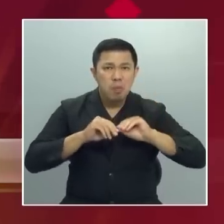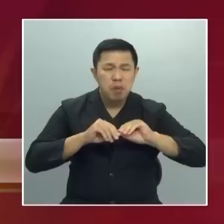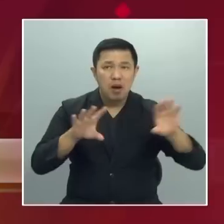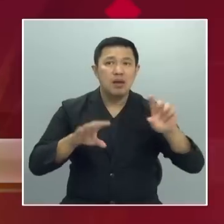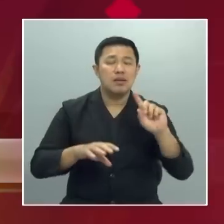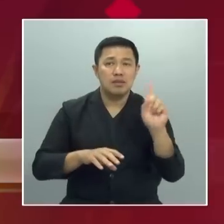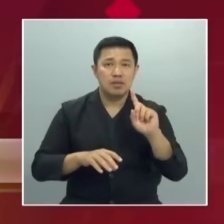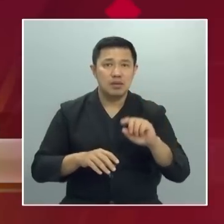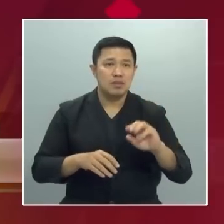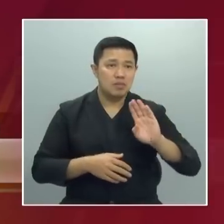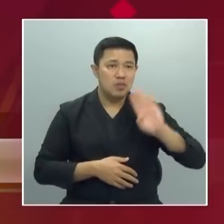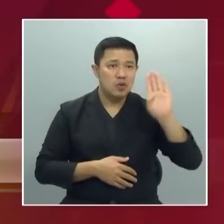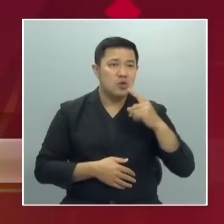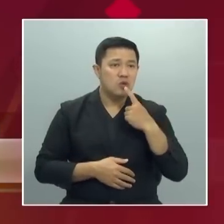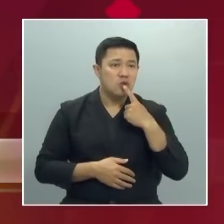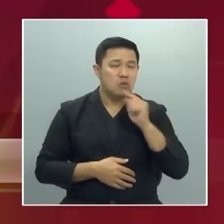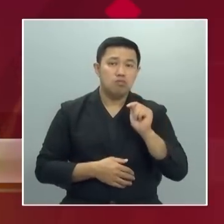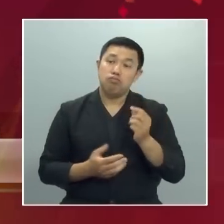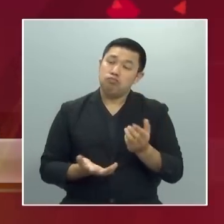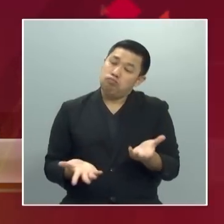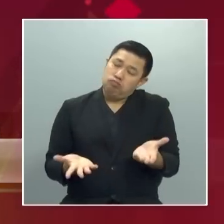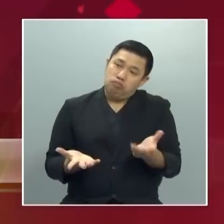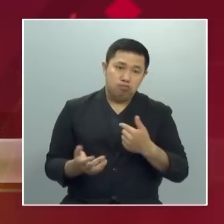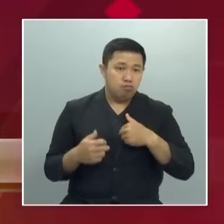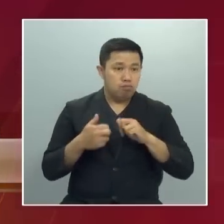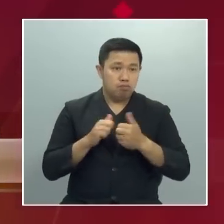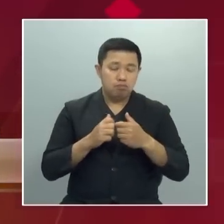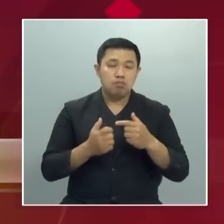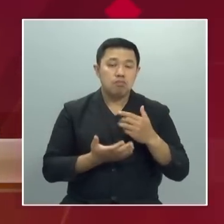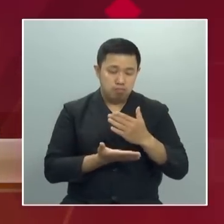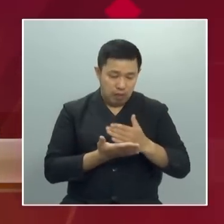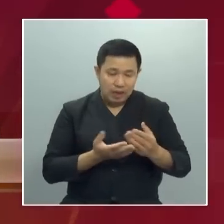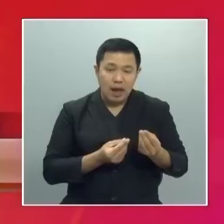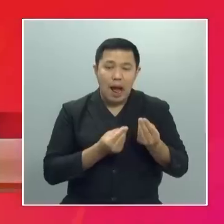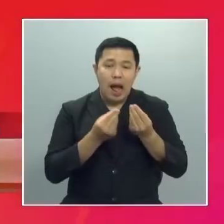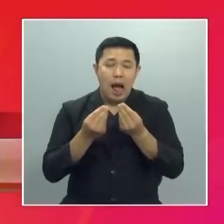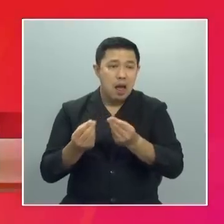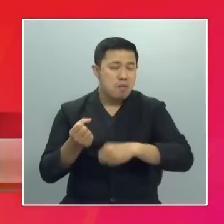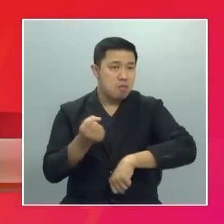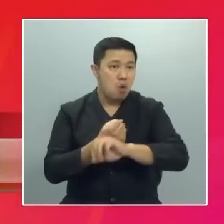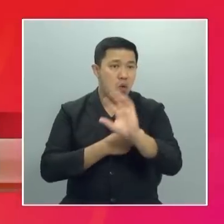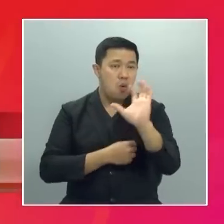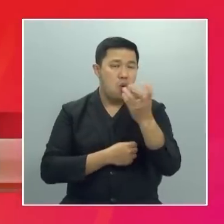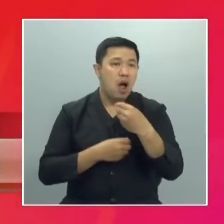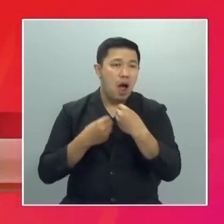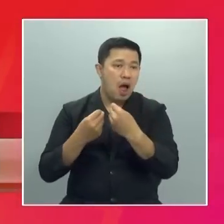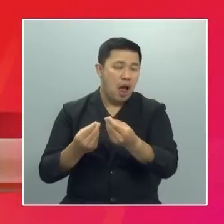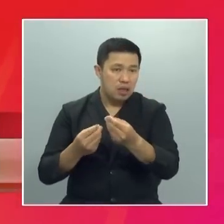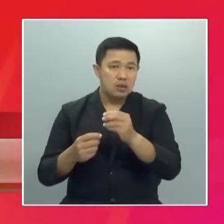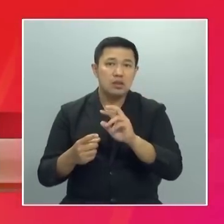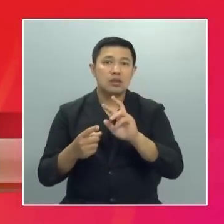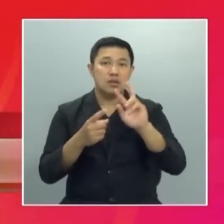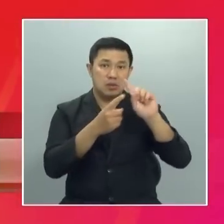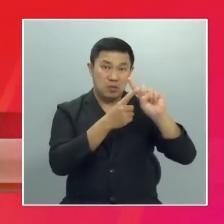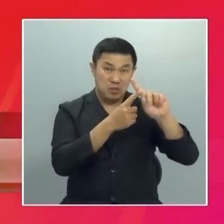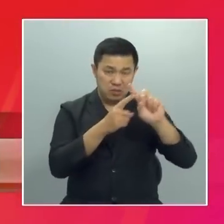กลุ่มโชคไม่ขัดข้องฟันเสร็จถ่ายทอดบอลโลก 2คู่สุดท้ายรอบชิงกับชิงที่ 3